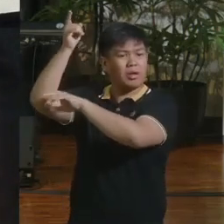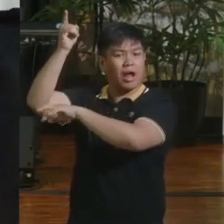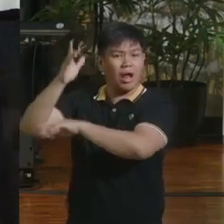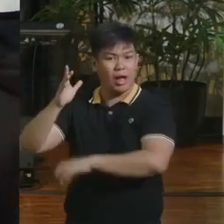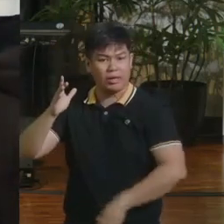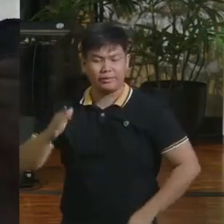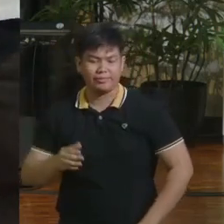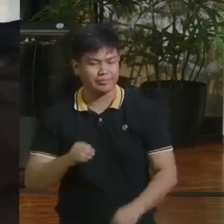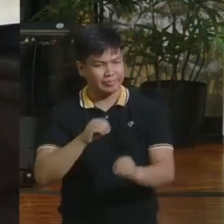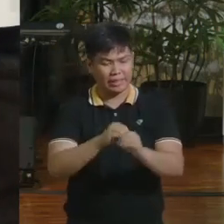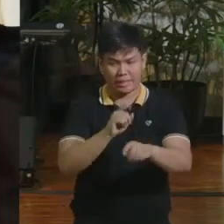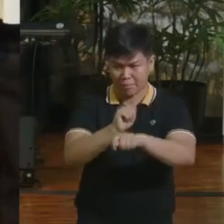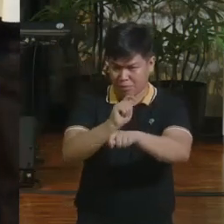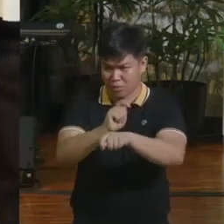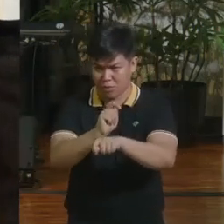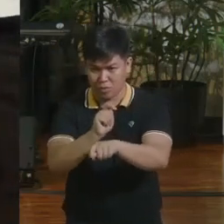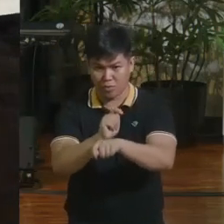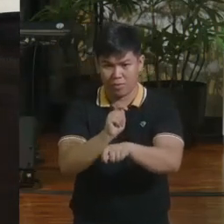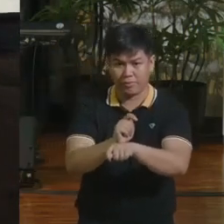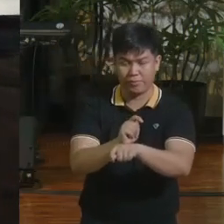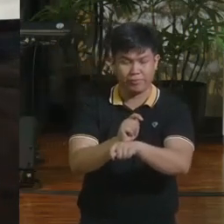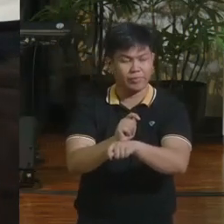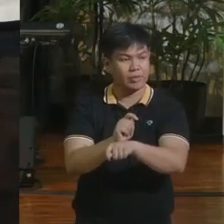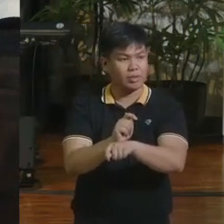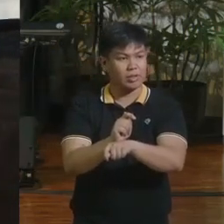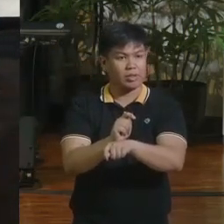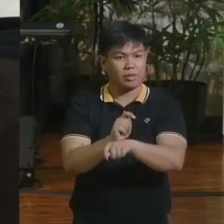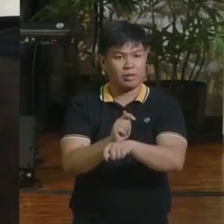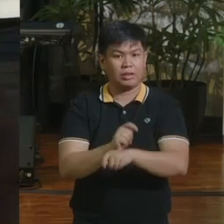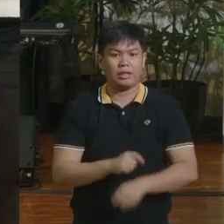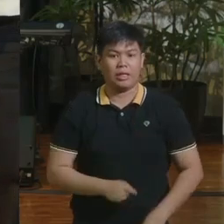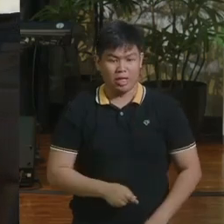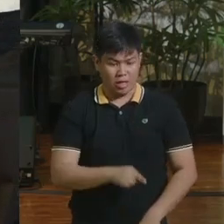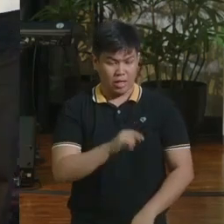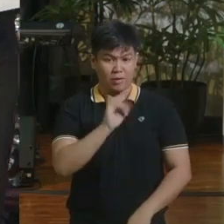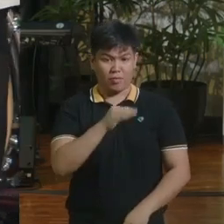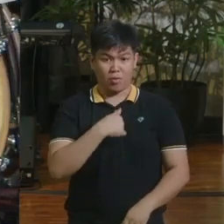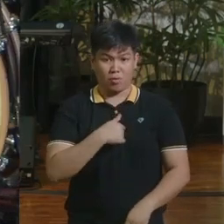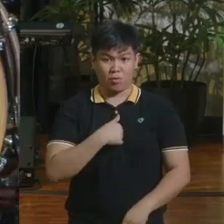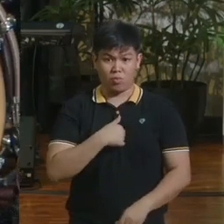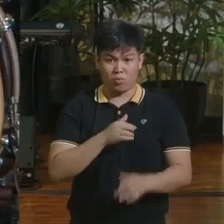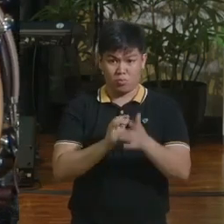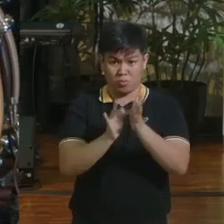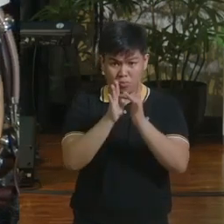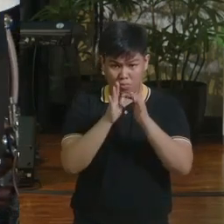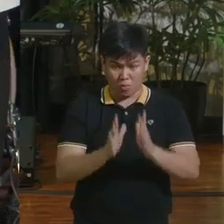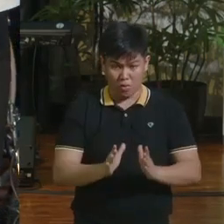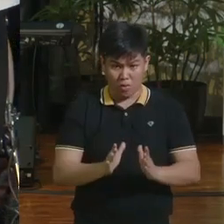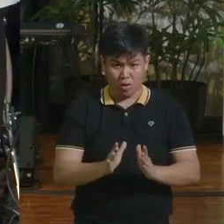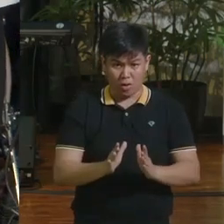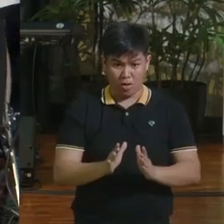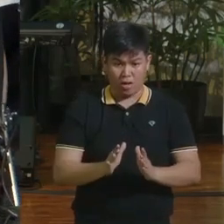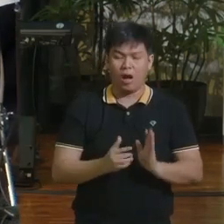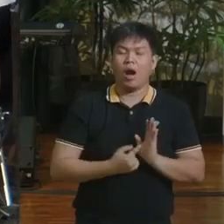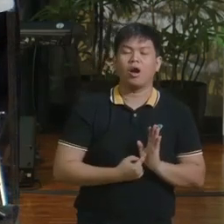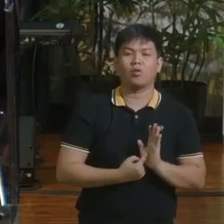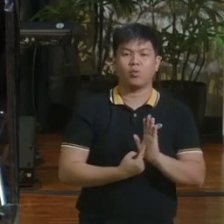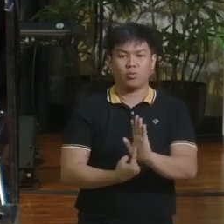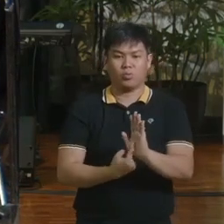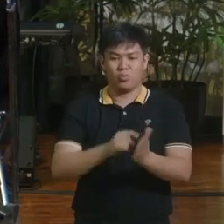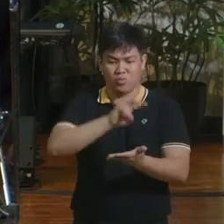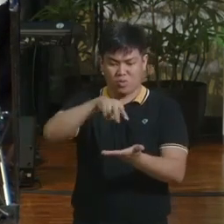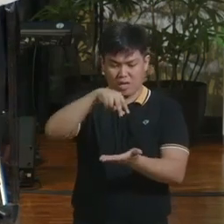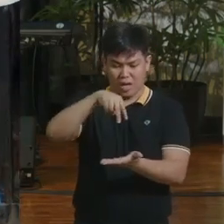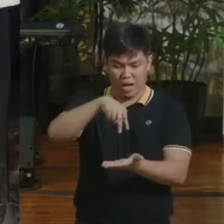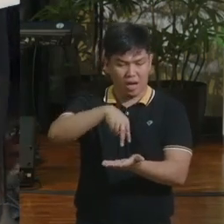ng sinagog, pinapakwento niya sa kanila ang kanilang testimony. Kung ano